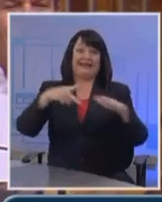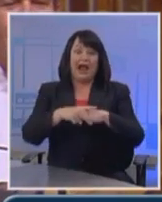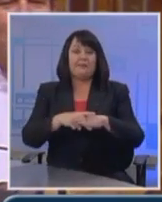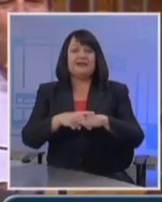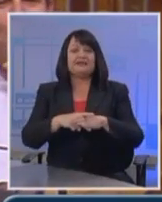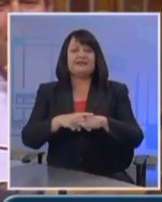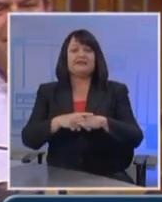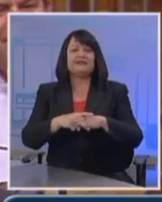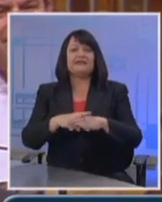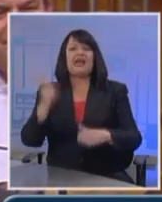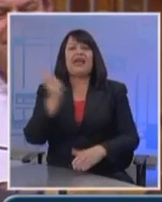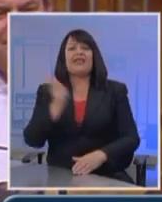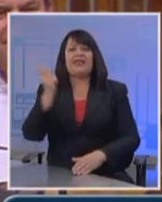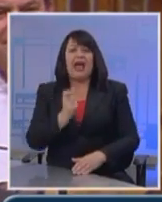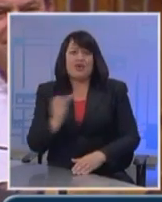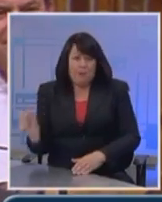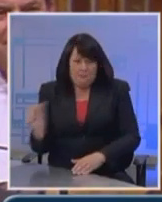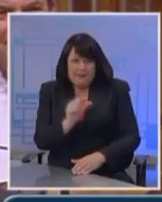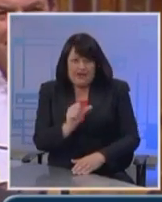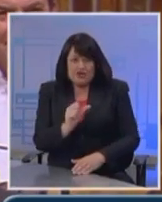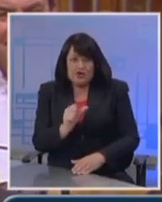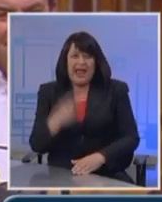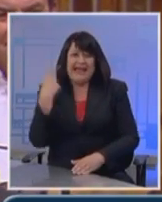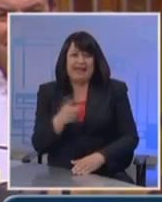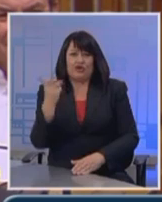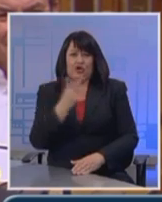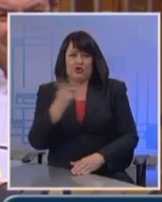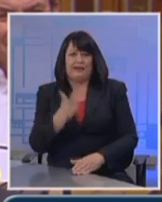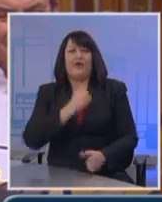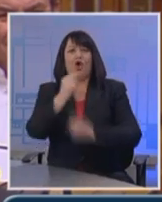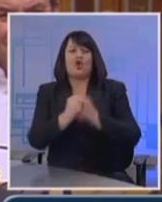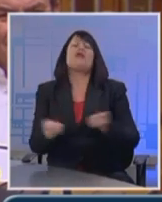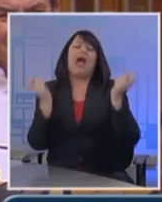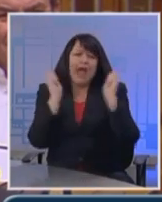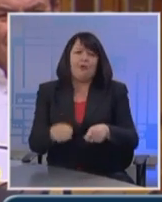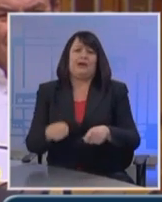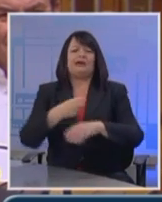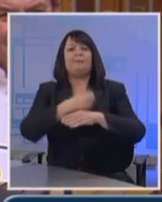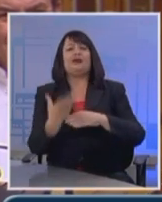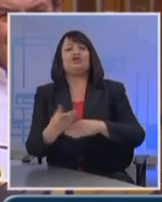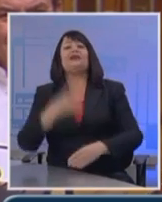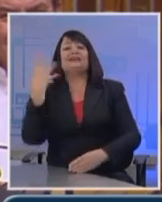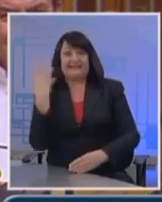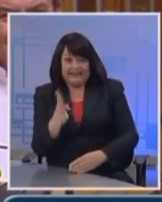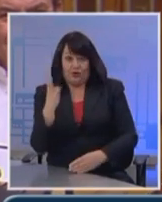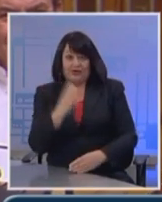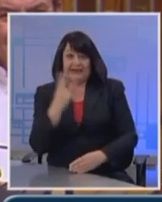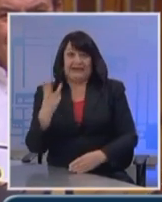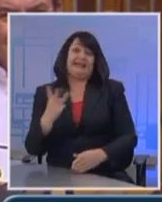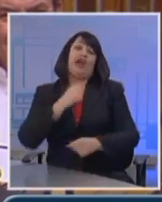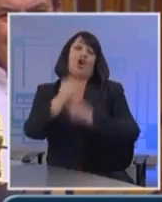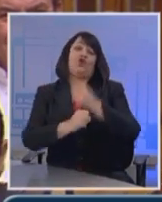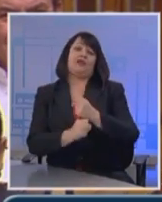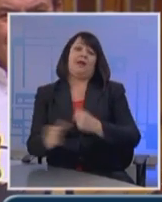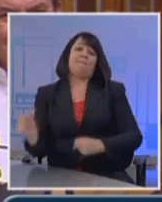δεν αποπληρώνετε τα δάνειά σας εσείς ούτε σε 122 χρόνια, ενώ το Πασόκ σε 443 χρόνια.